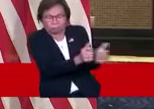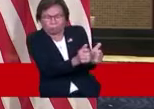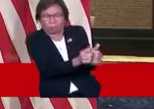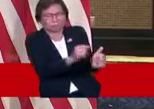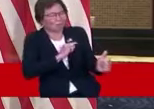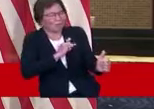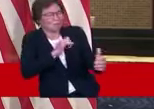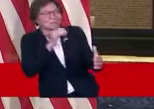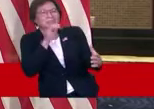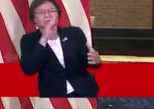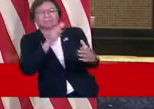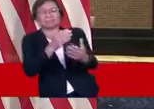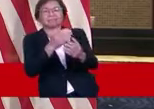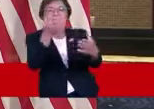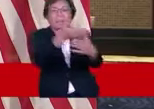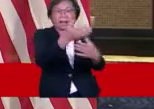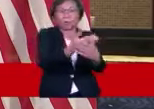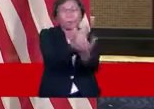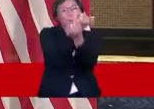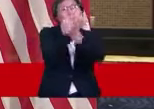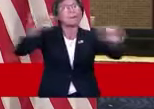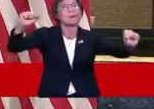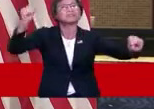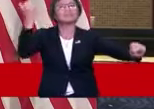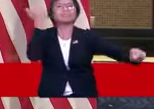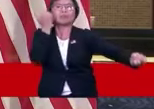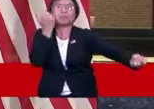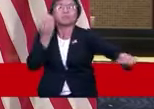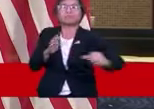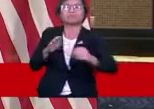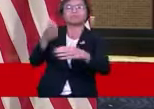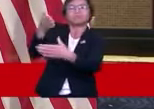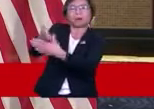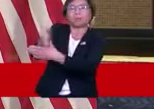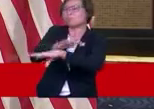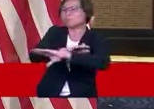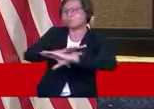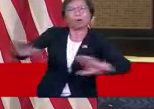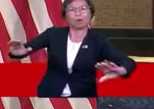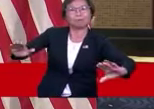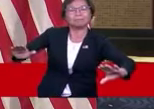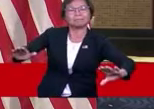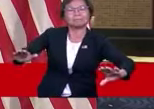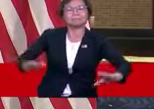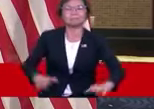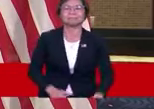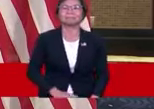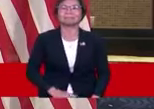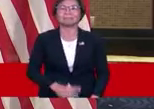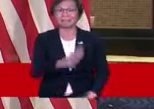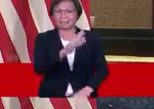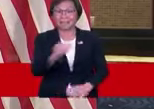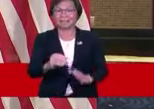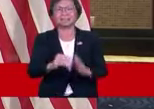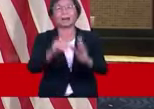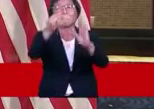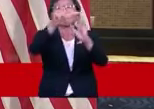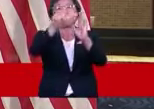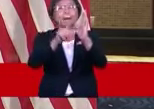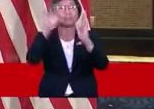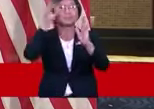mengganggu kebebasan badan kehakiman apalagi membelakangi perlembagaan persekutuan